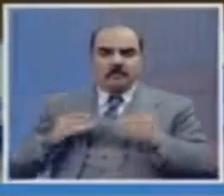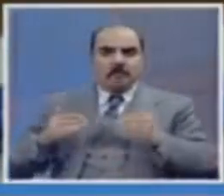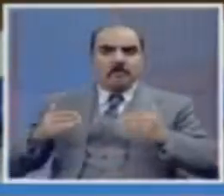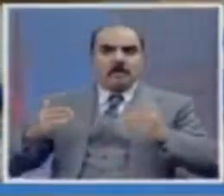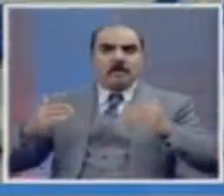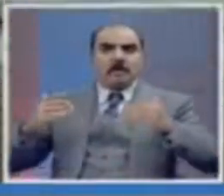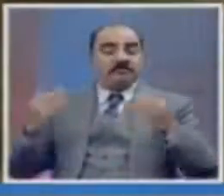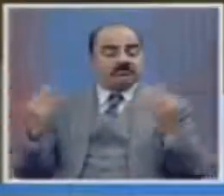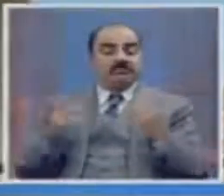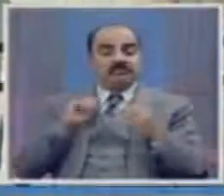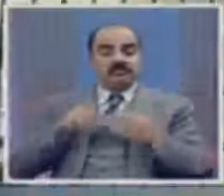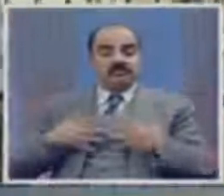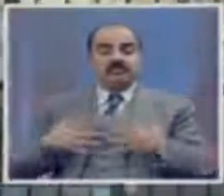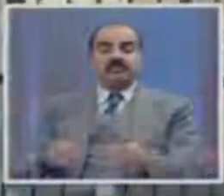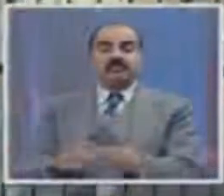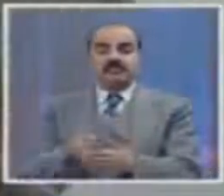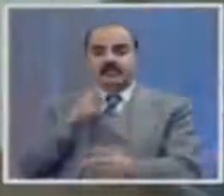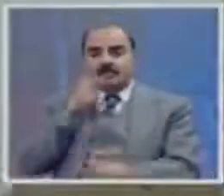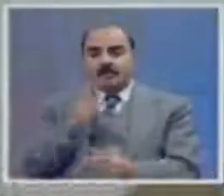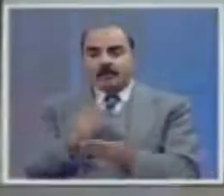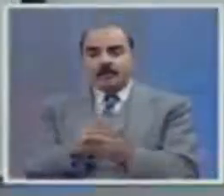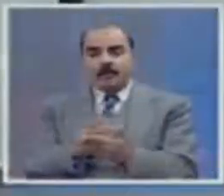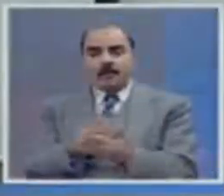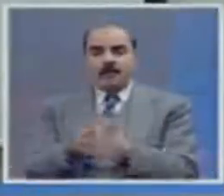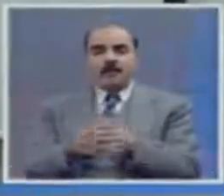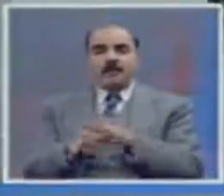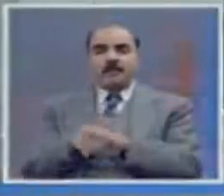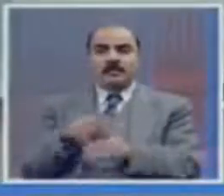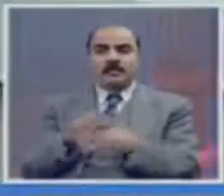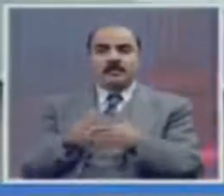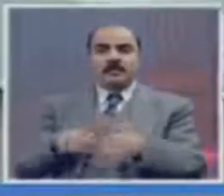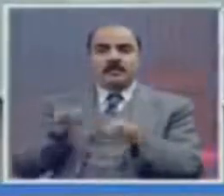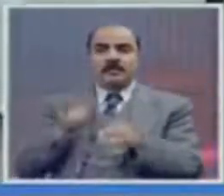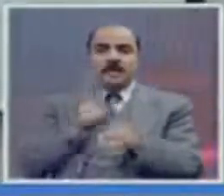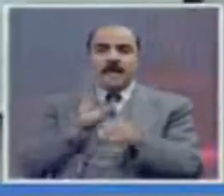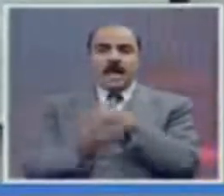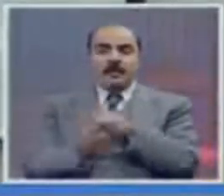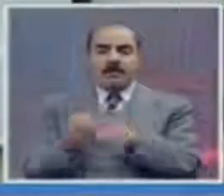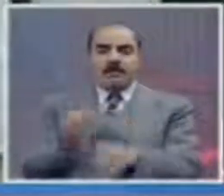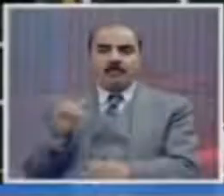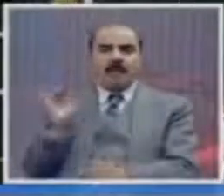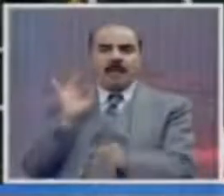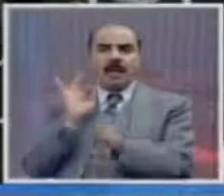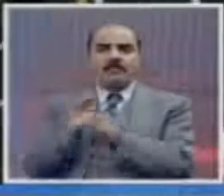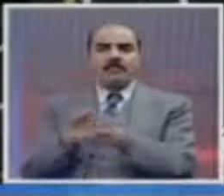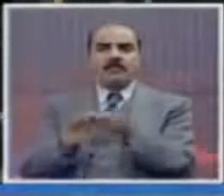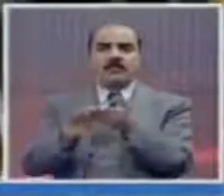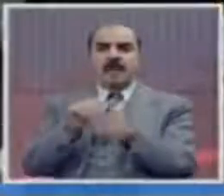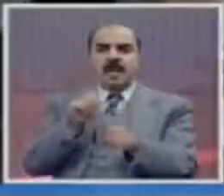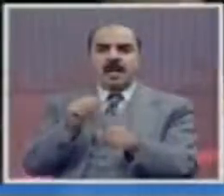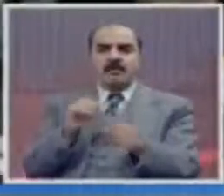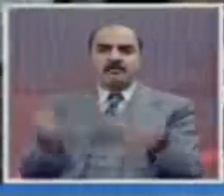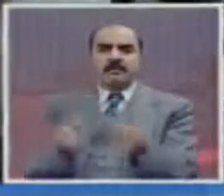أرض المحافظة، نقلة تتمثل في إنشاء عدد من المؤسسات الجامعية الهادفة لتقديم برامج